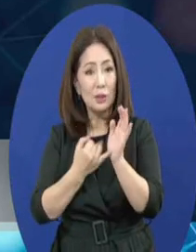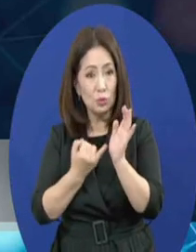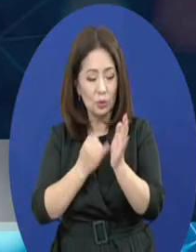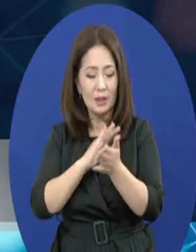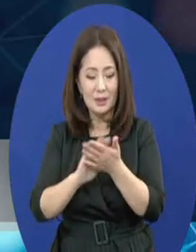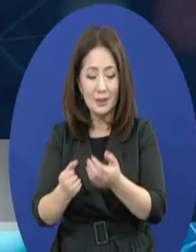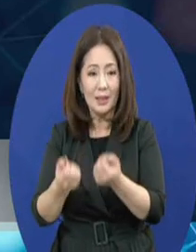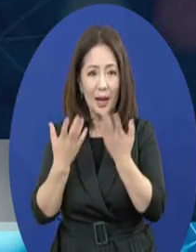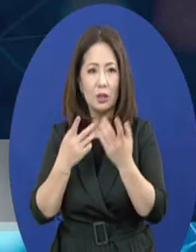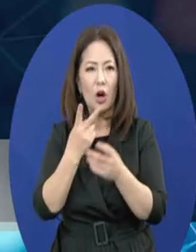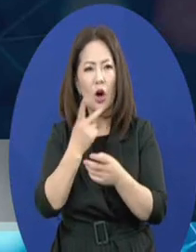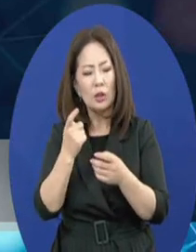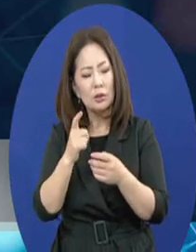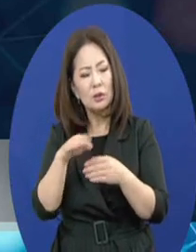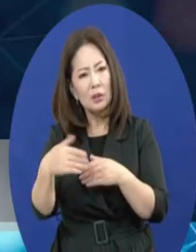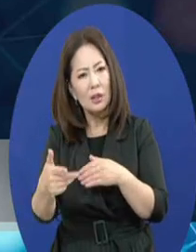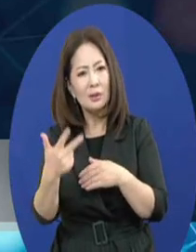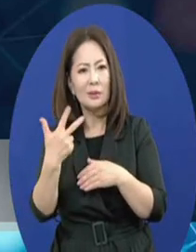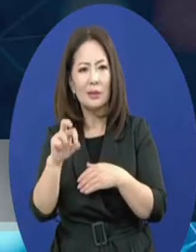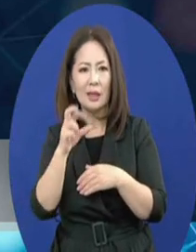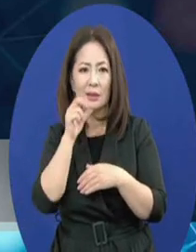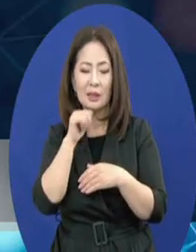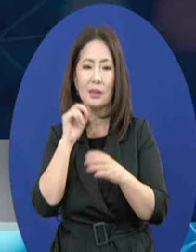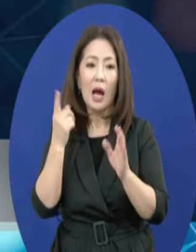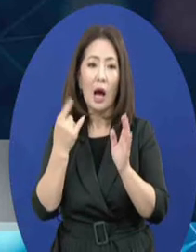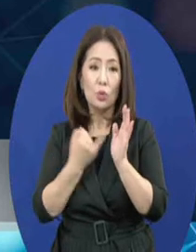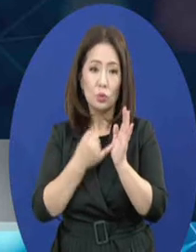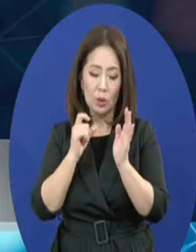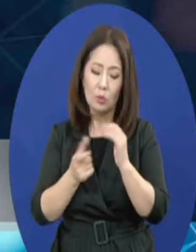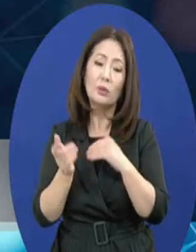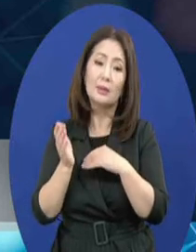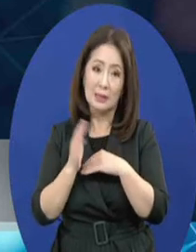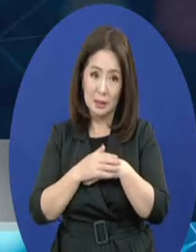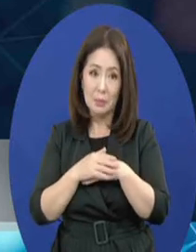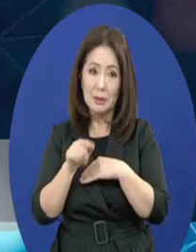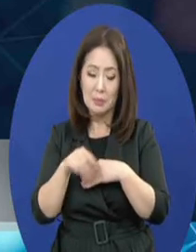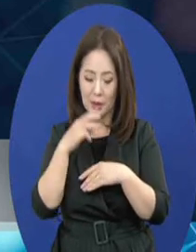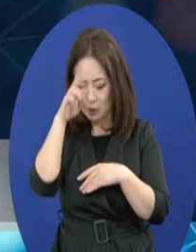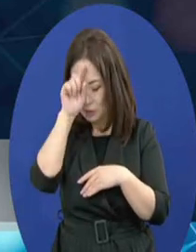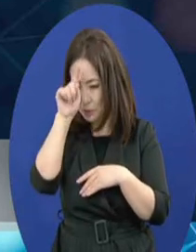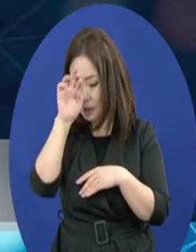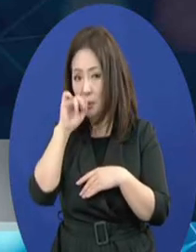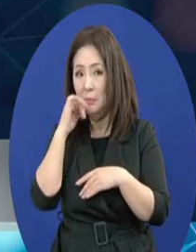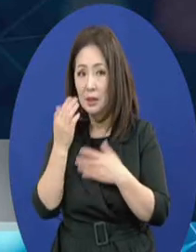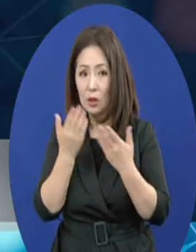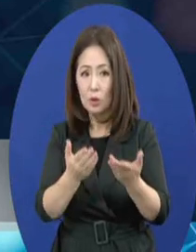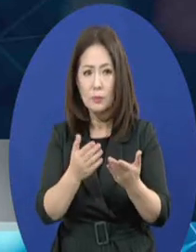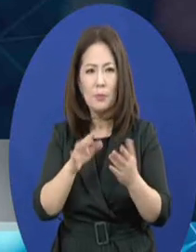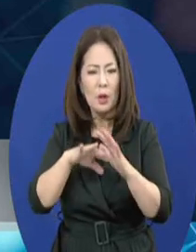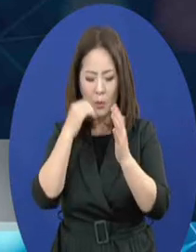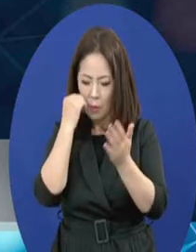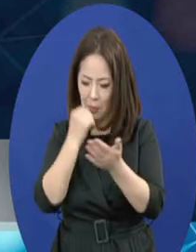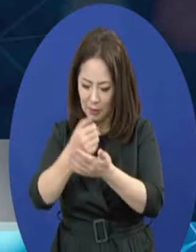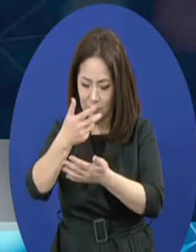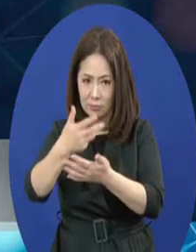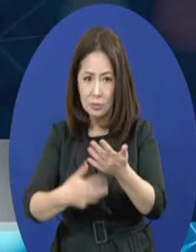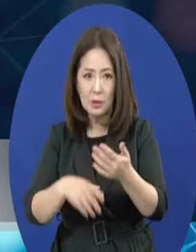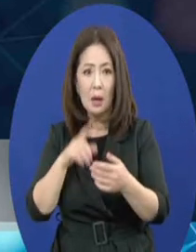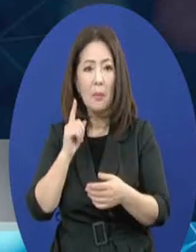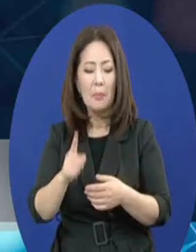тохиолдол бүртгэгдэж, 21-80 насны 16 хүн нас барсан талаар эрүүл мэндийн амнаас мэдээллээ. Нийт батлагдсан